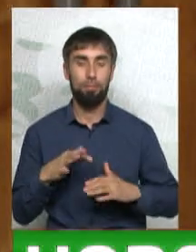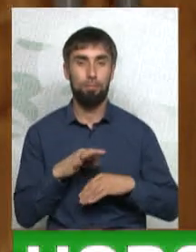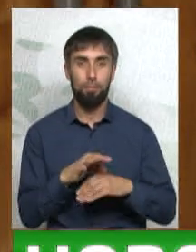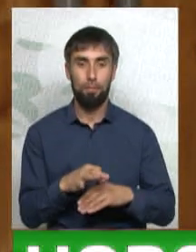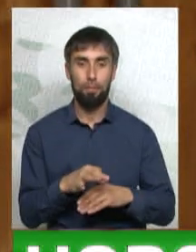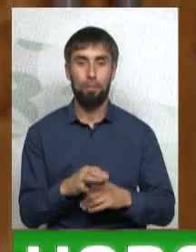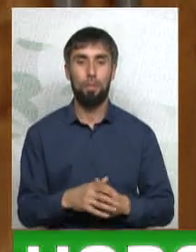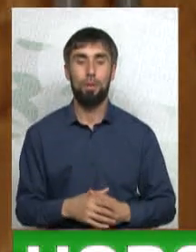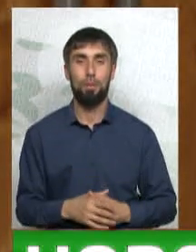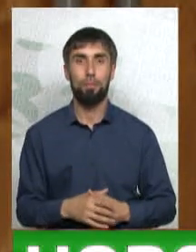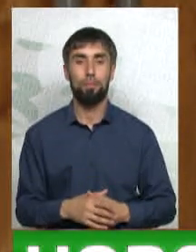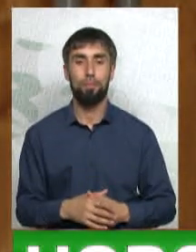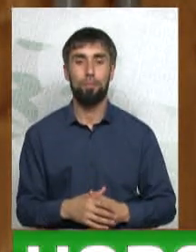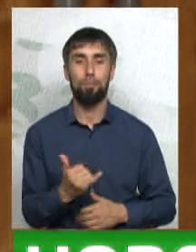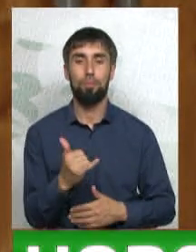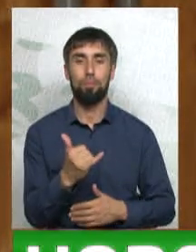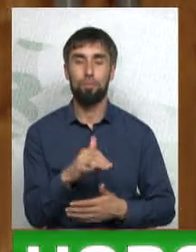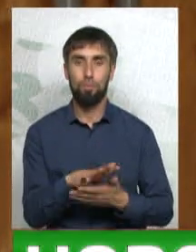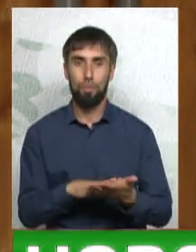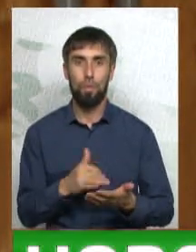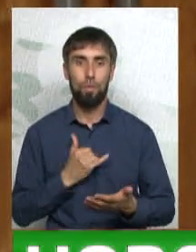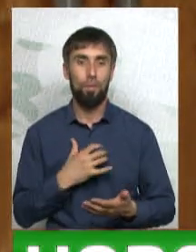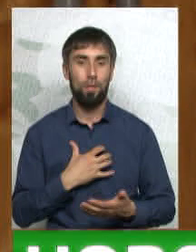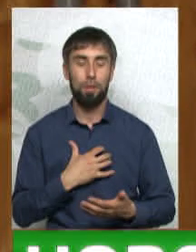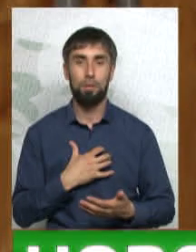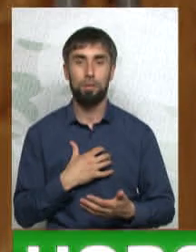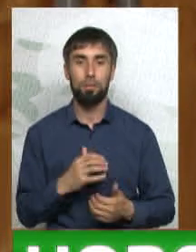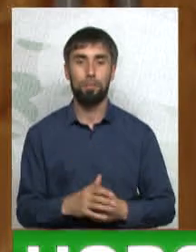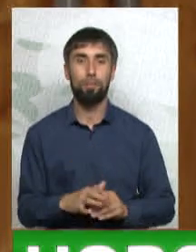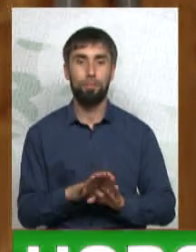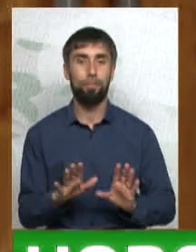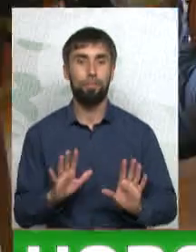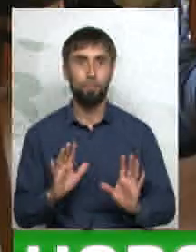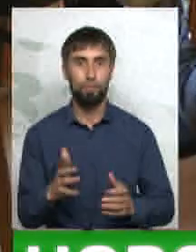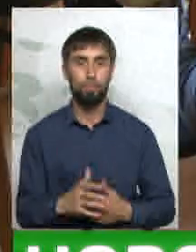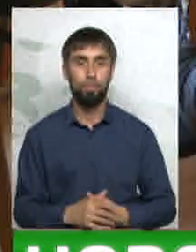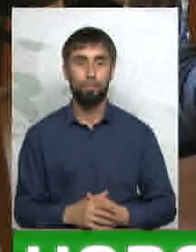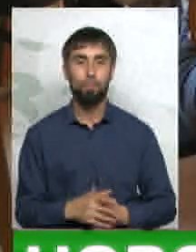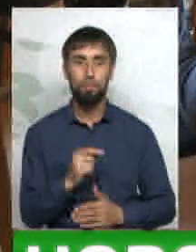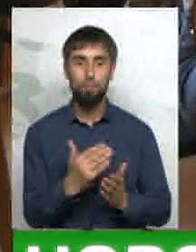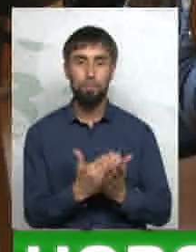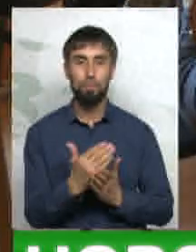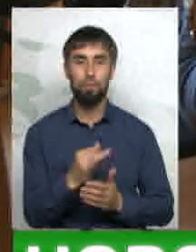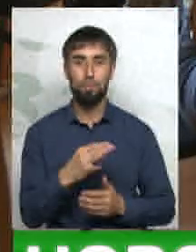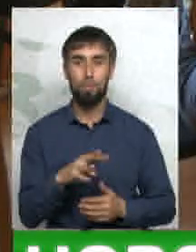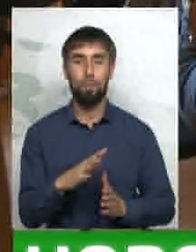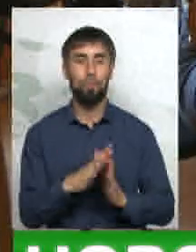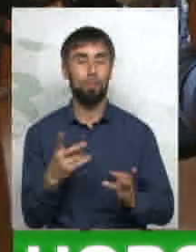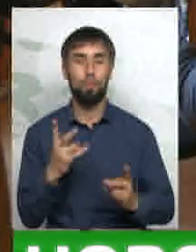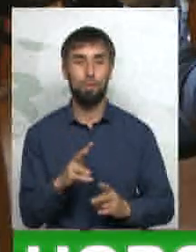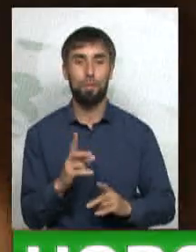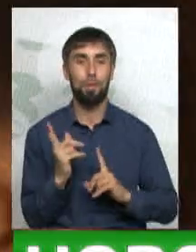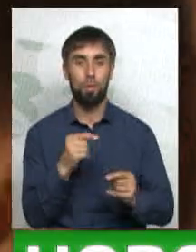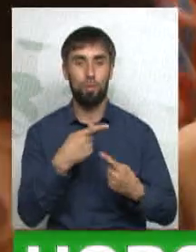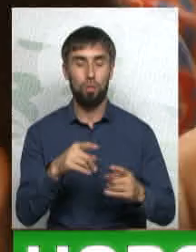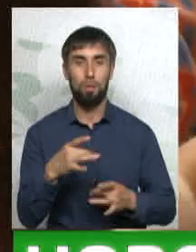интенсивно, потому что у нас впереди очень важная, знаковое такое событие. За высоким искусством больше не нужно ехать